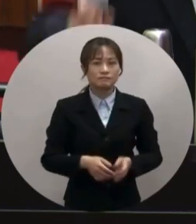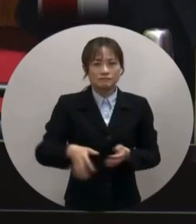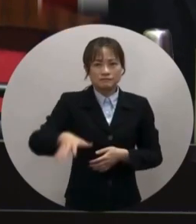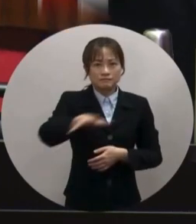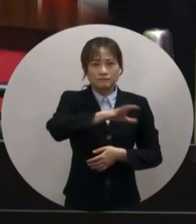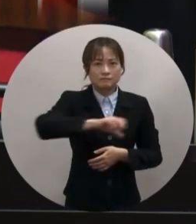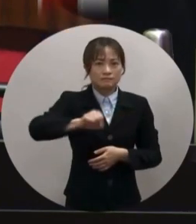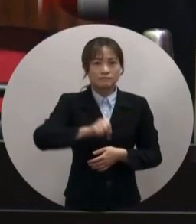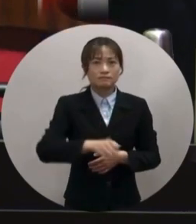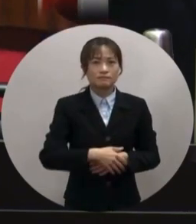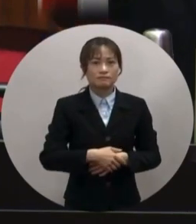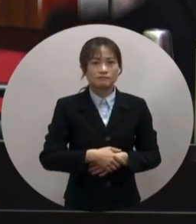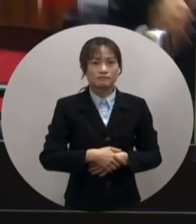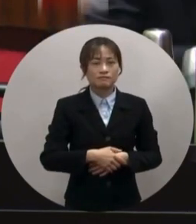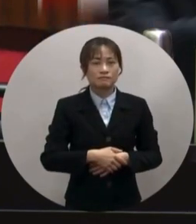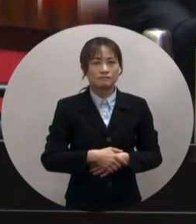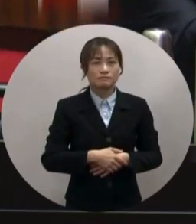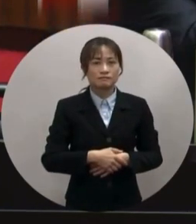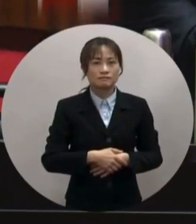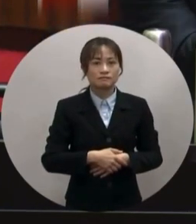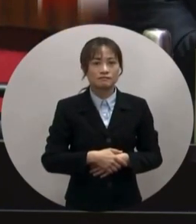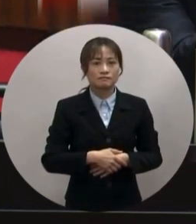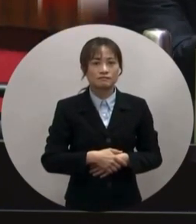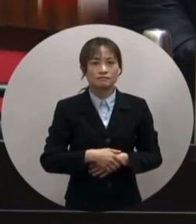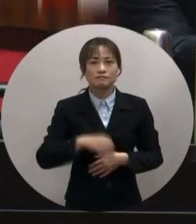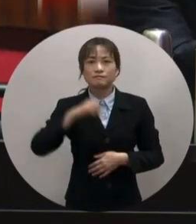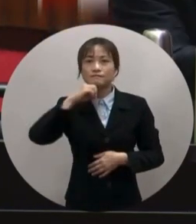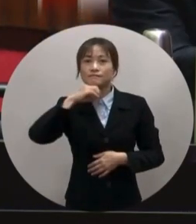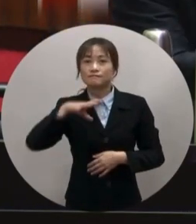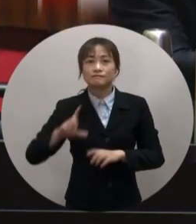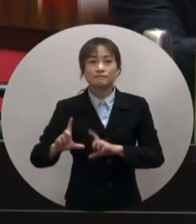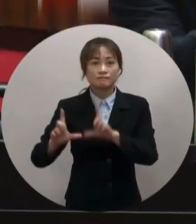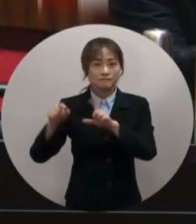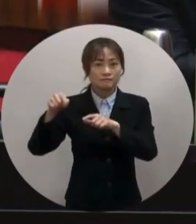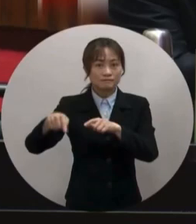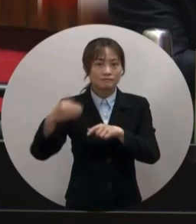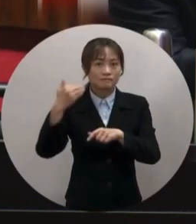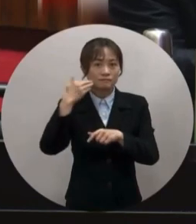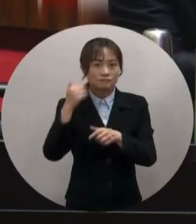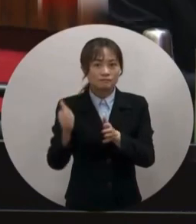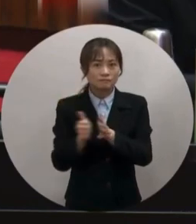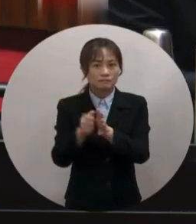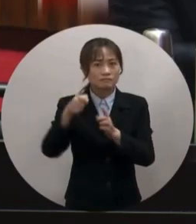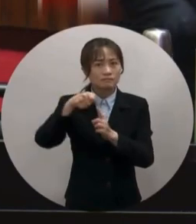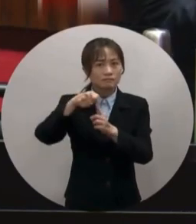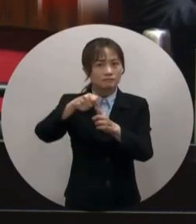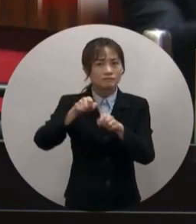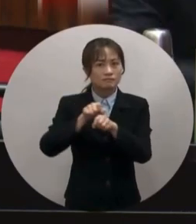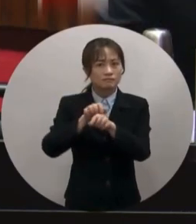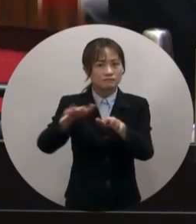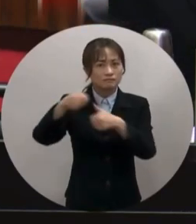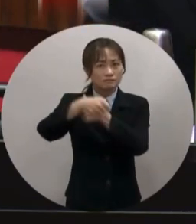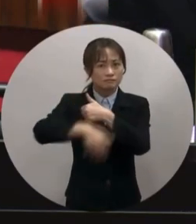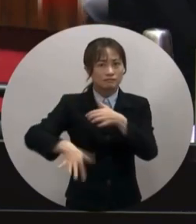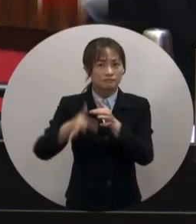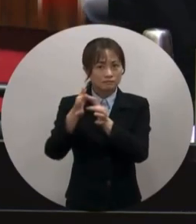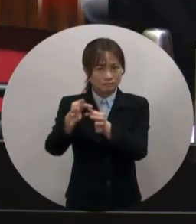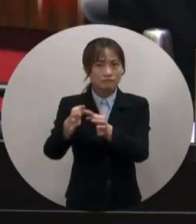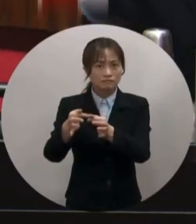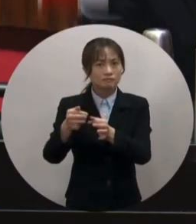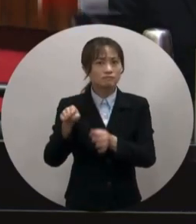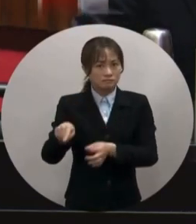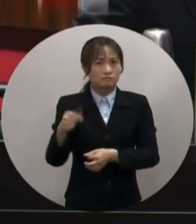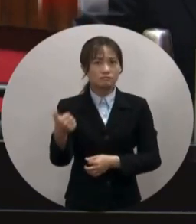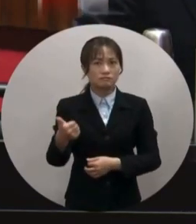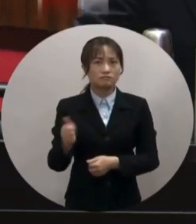剛才探屏東台東運輸能夠做好比其他的更好